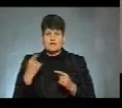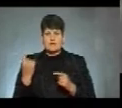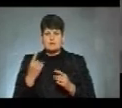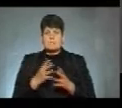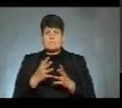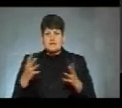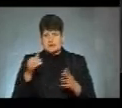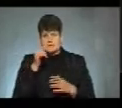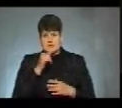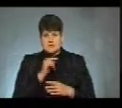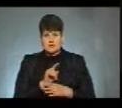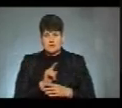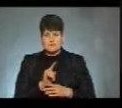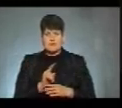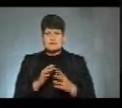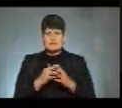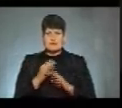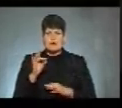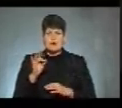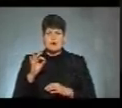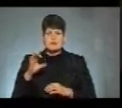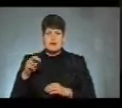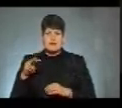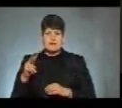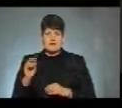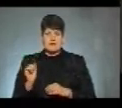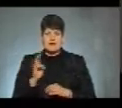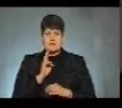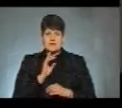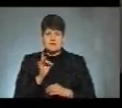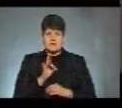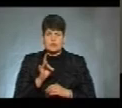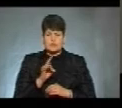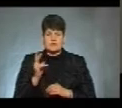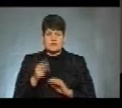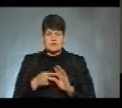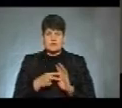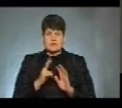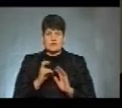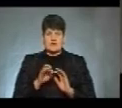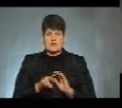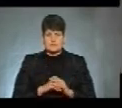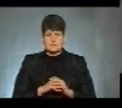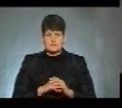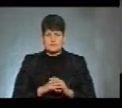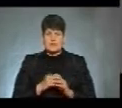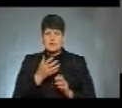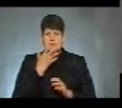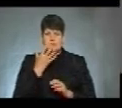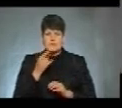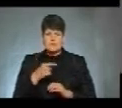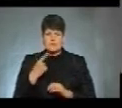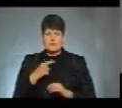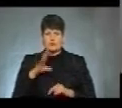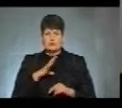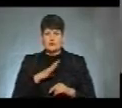норми. Так виглядало село Раславка Кременецького району після дощу 27 квітня. На півдні Тернопільщини випало опадів